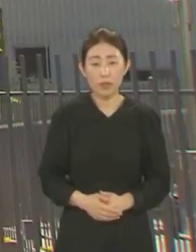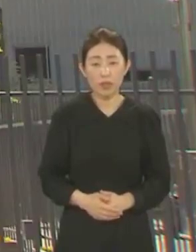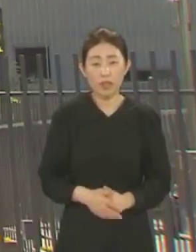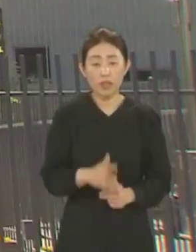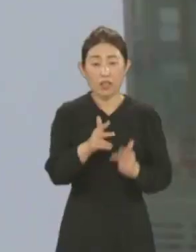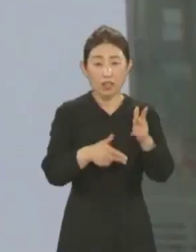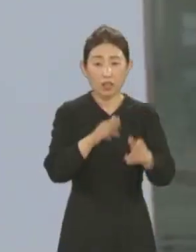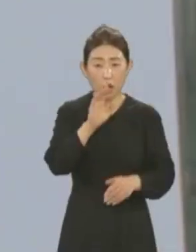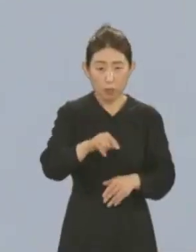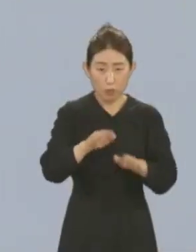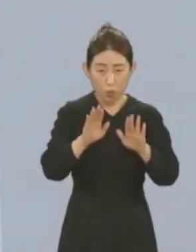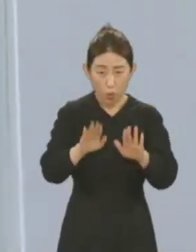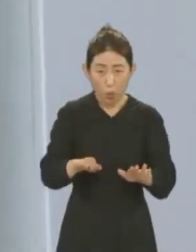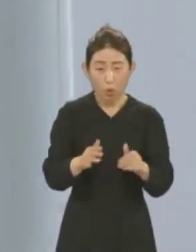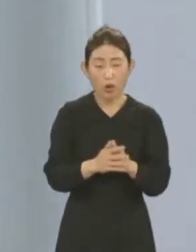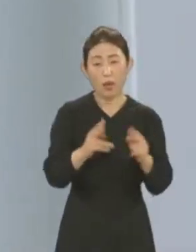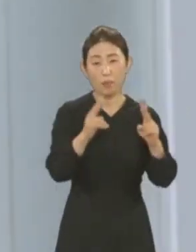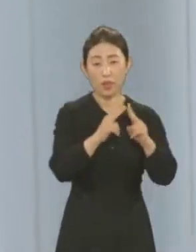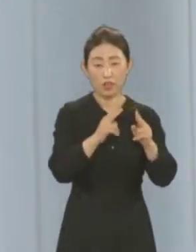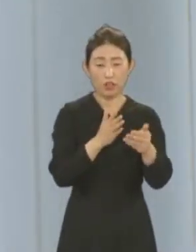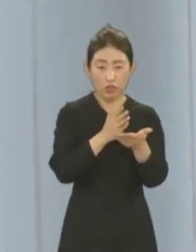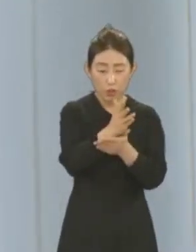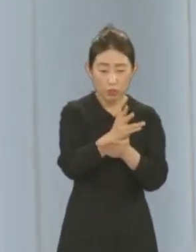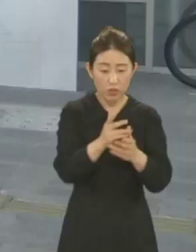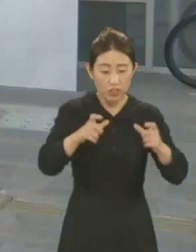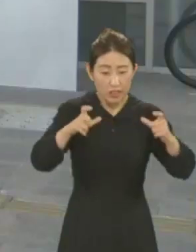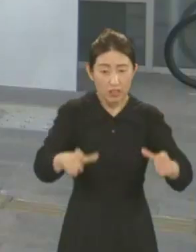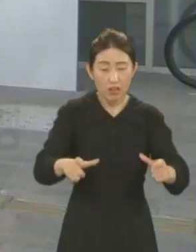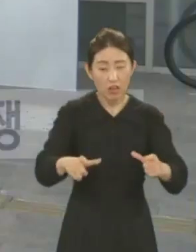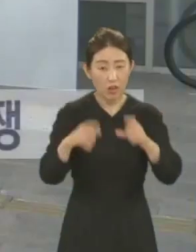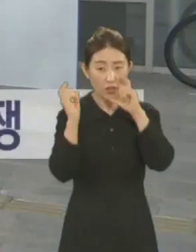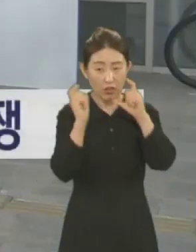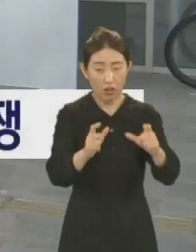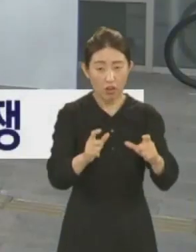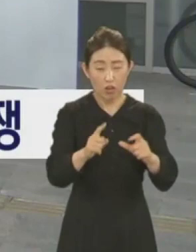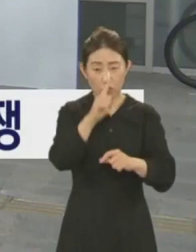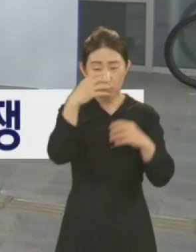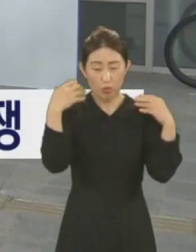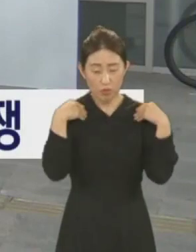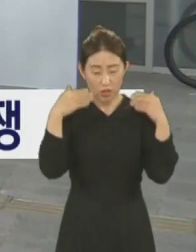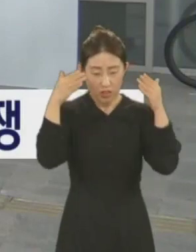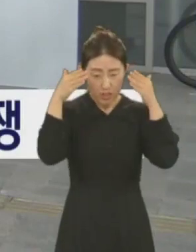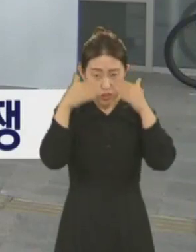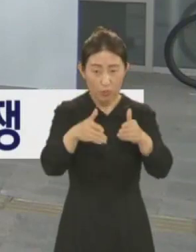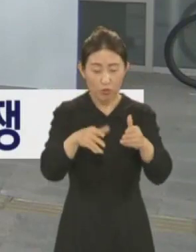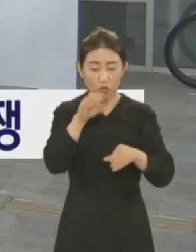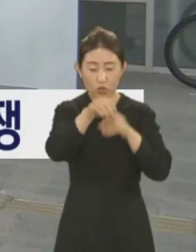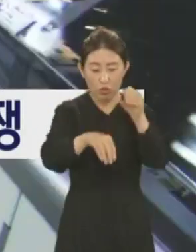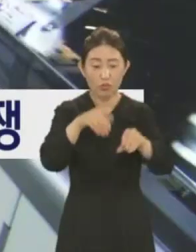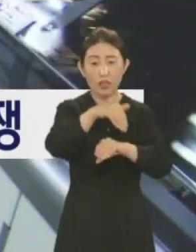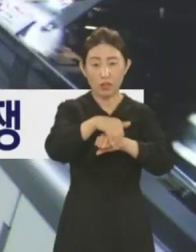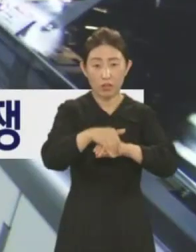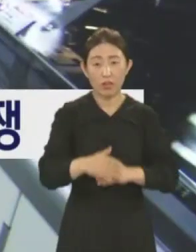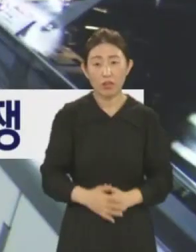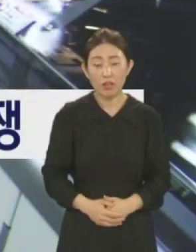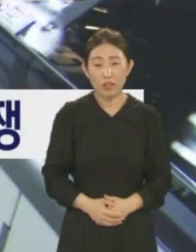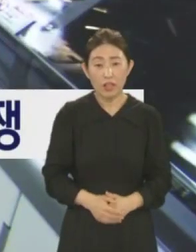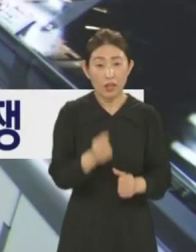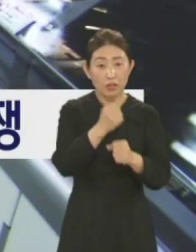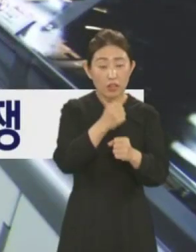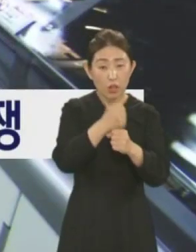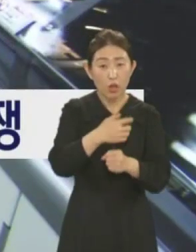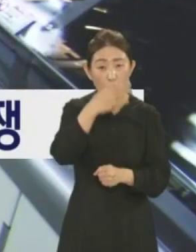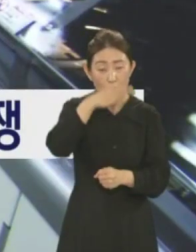산업통상자원부는 올 상반기 반도체 특화단지를 지정해 국가 전략 산업기지로 육성할 계획입니다 생산